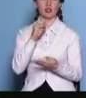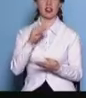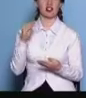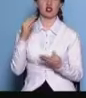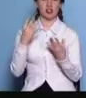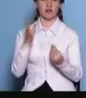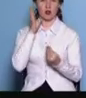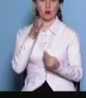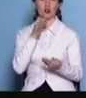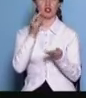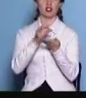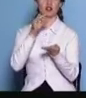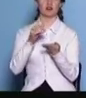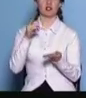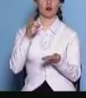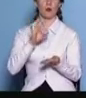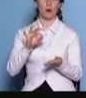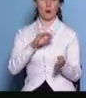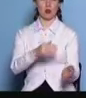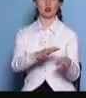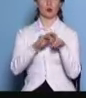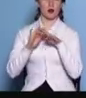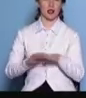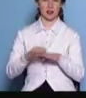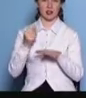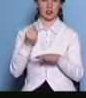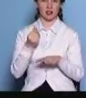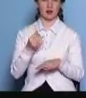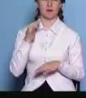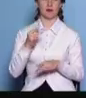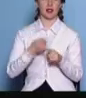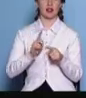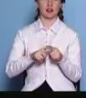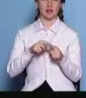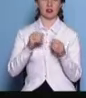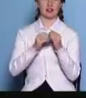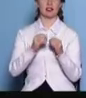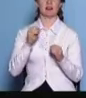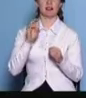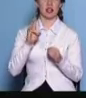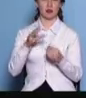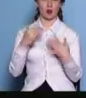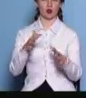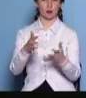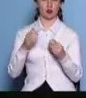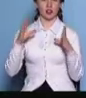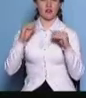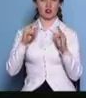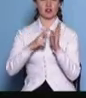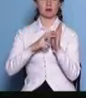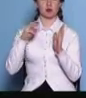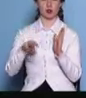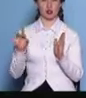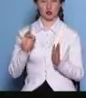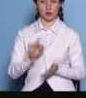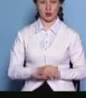отчитываться о поступлении и распределении средств. И в первый же день сбора на 7 часов вечера 10 ноября фонд собрал 800 тысяч